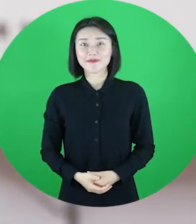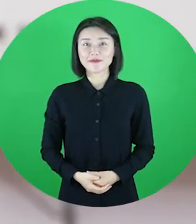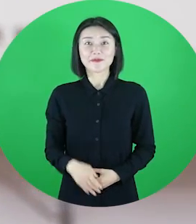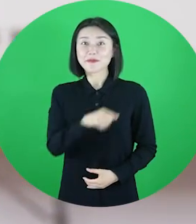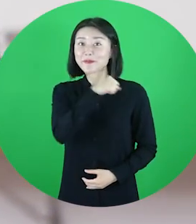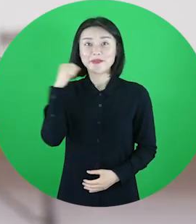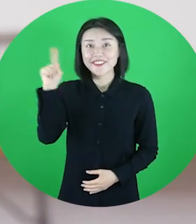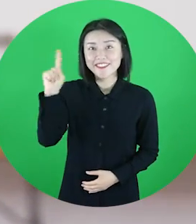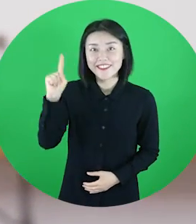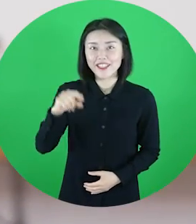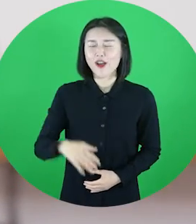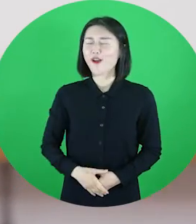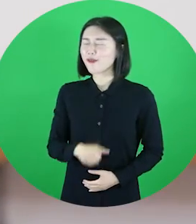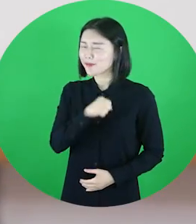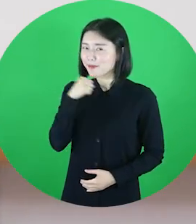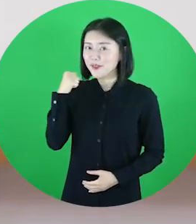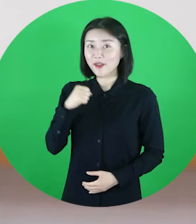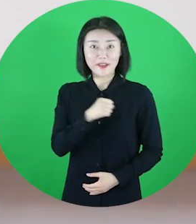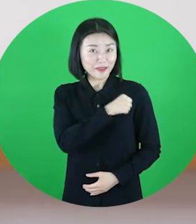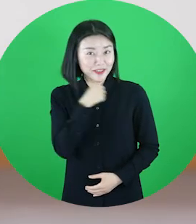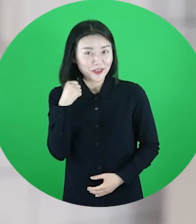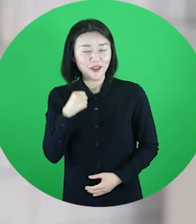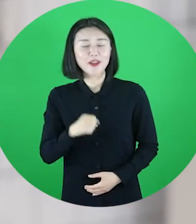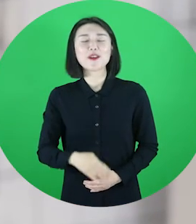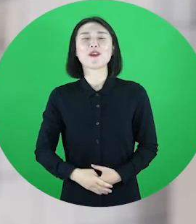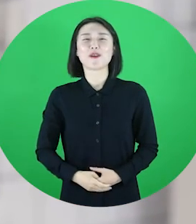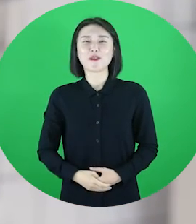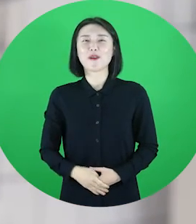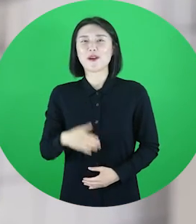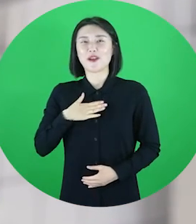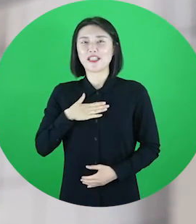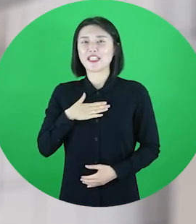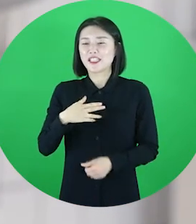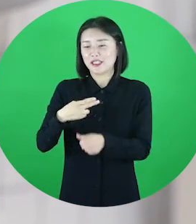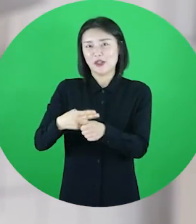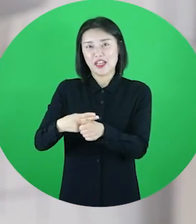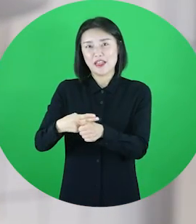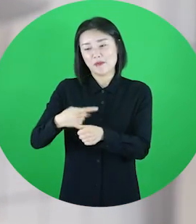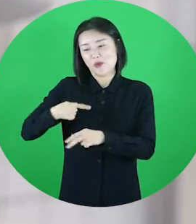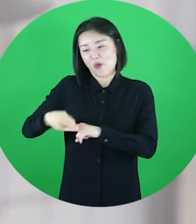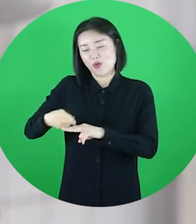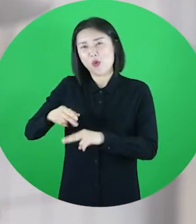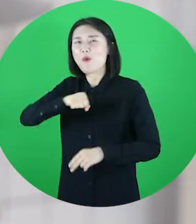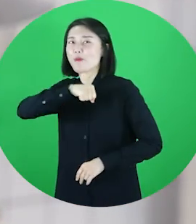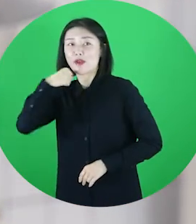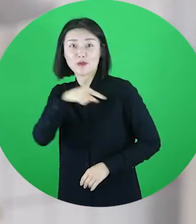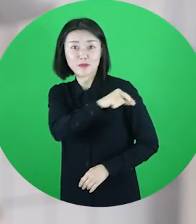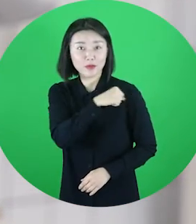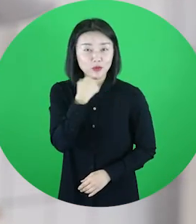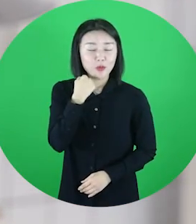맛이 어때요? 맛있어요. 맛있어요? 선생님이 만든 볶음밥도 굉장히 맛있는 것 같아요.